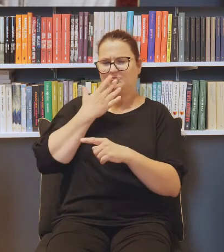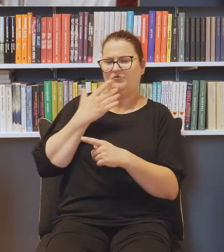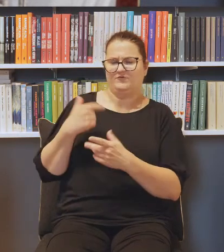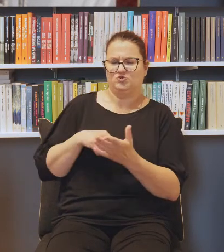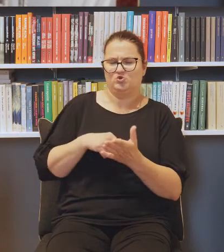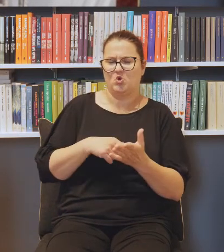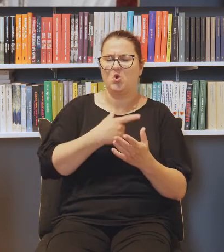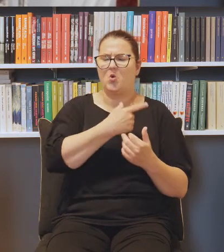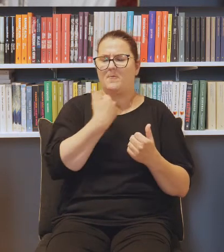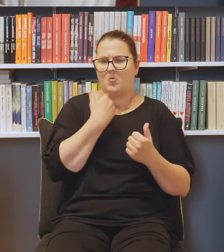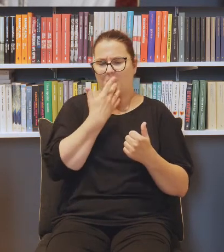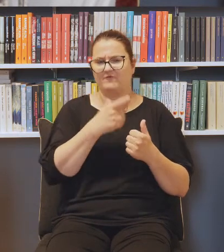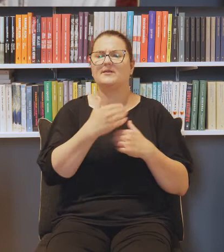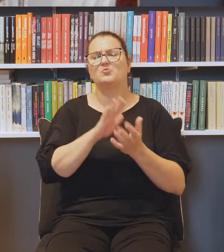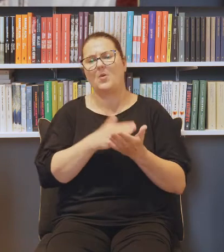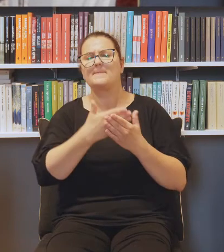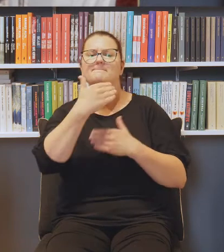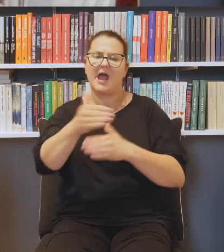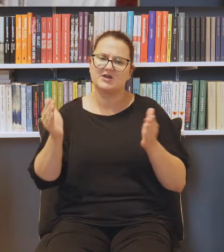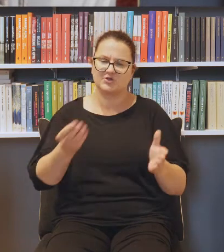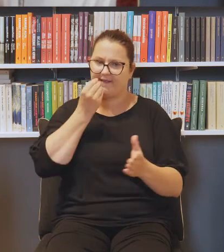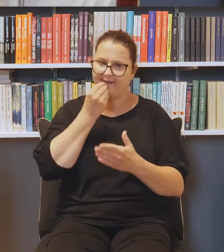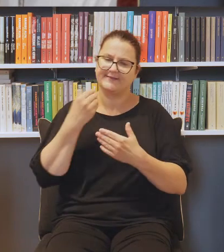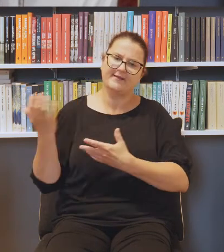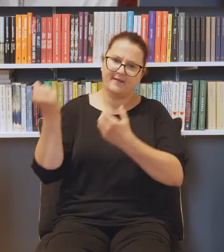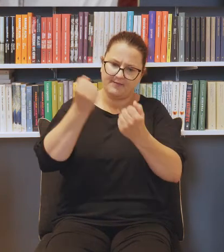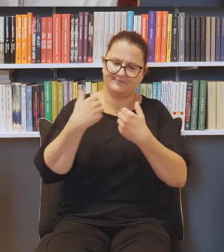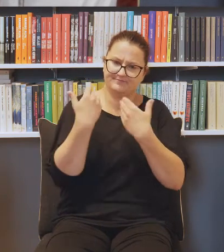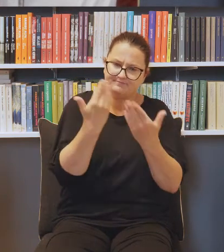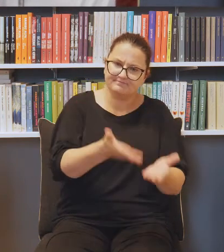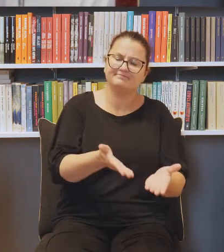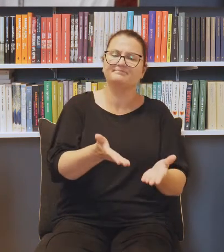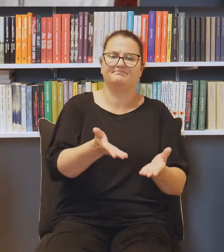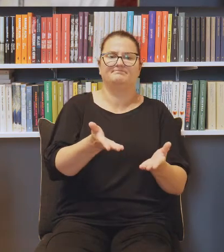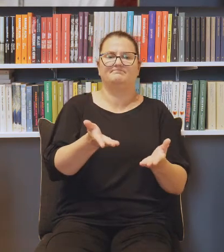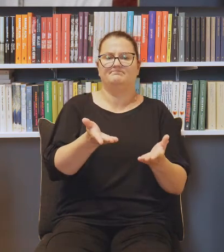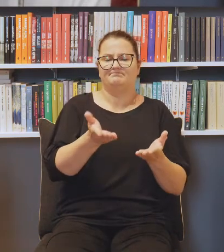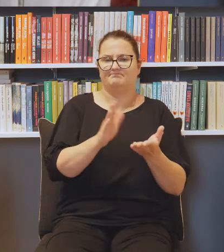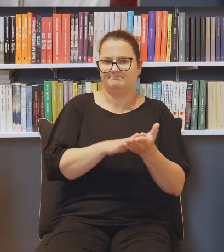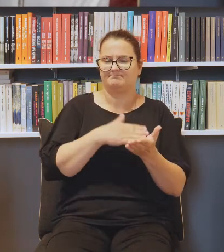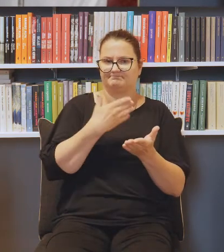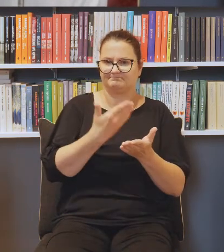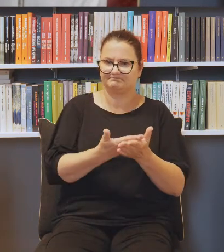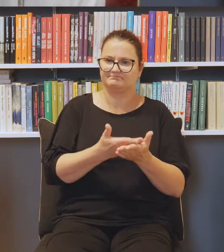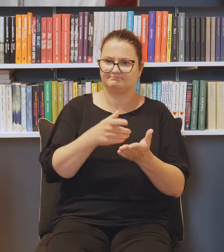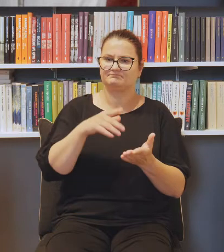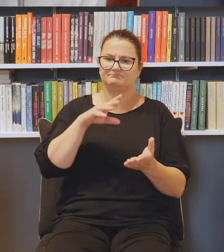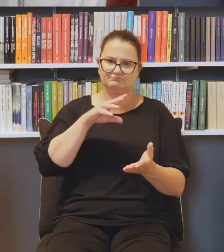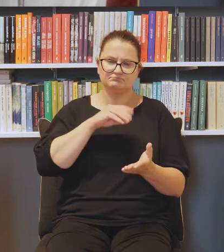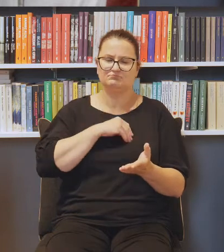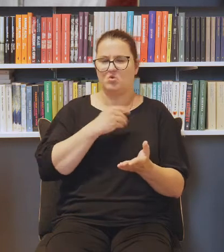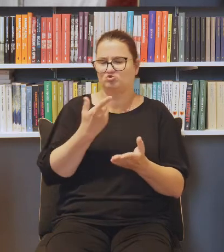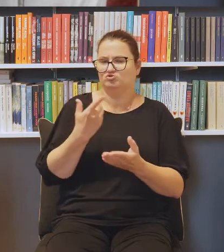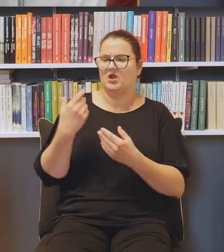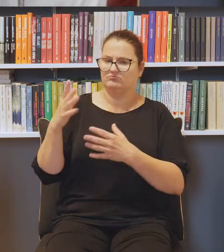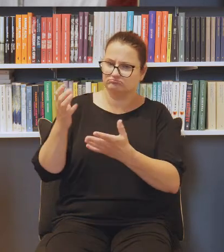na przykład choćby te paczki żywnościowe, które które właśnie można dostać,